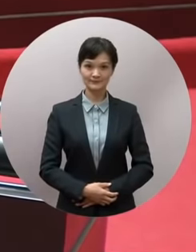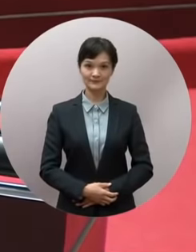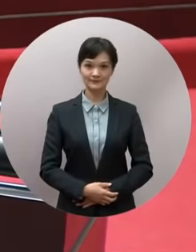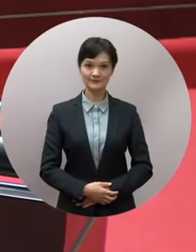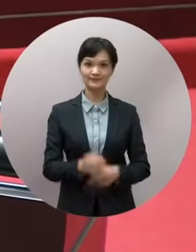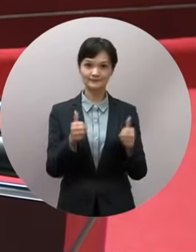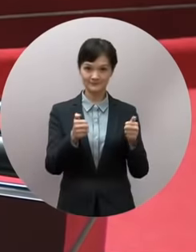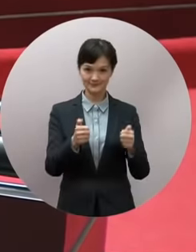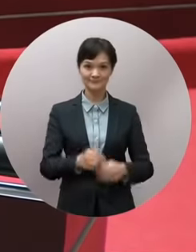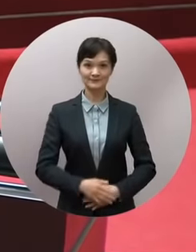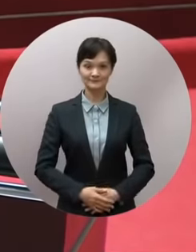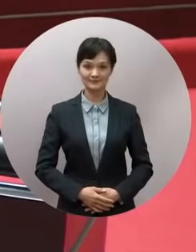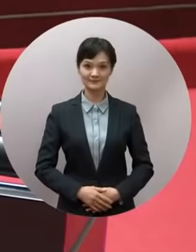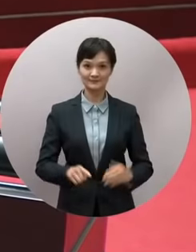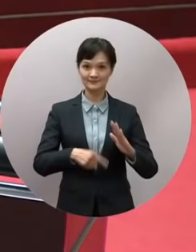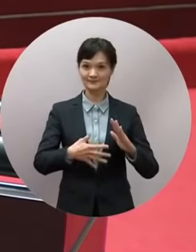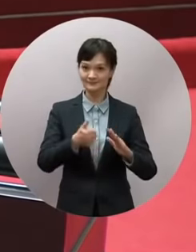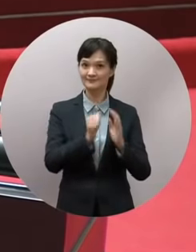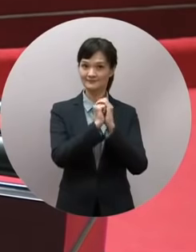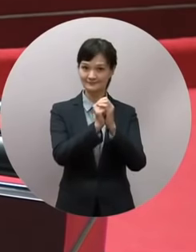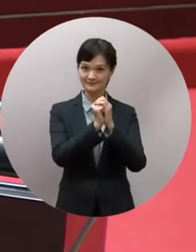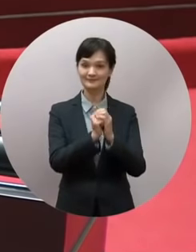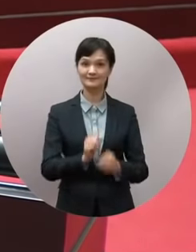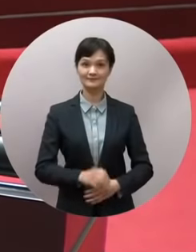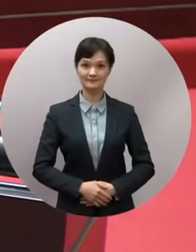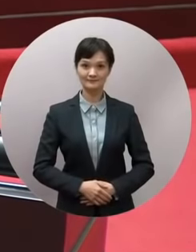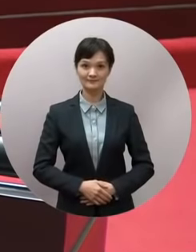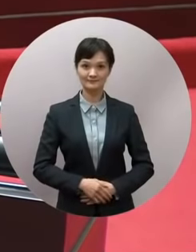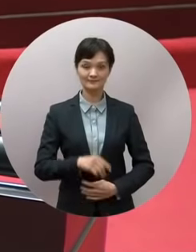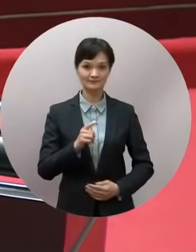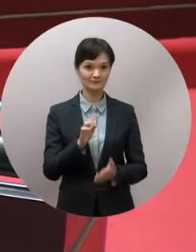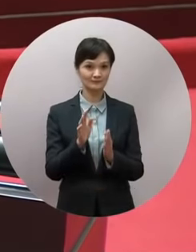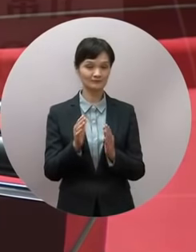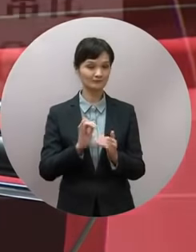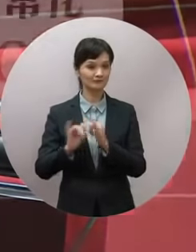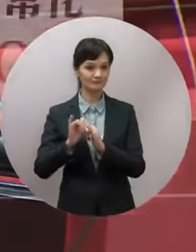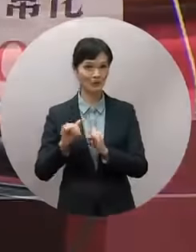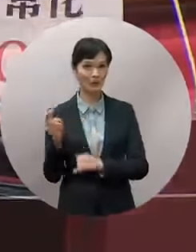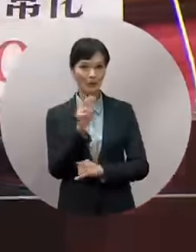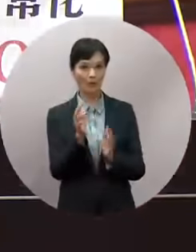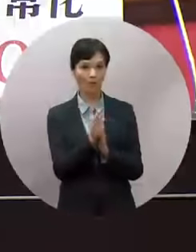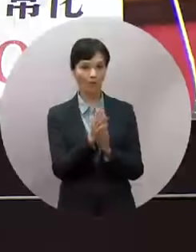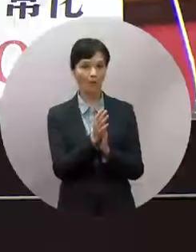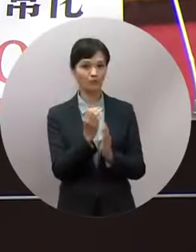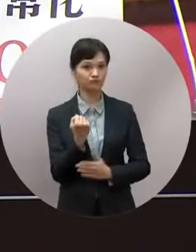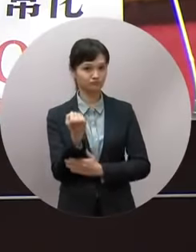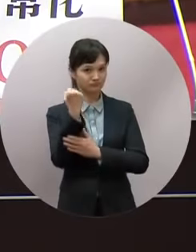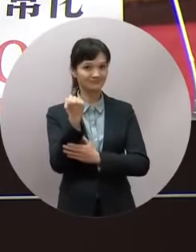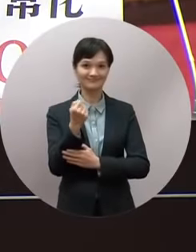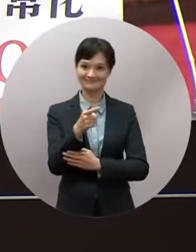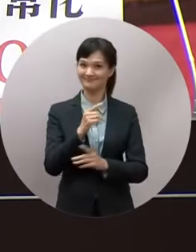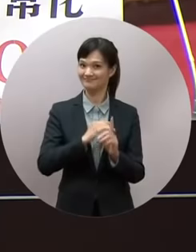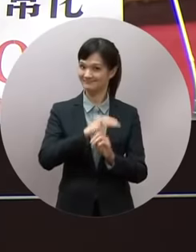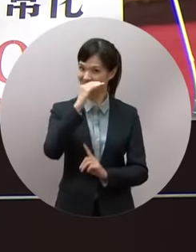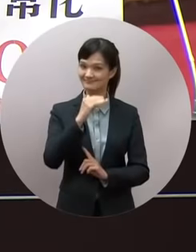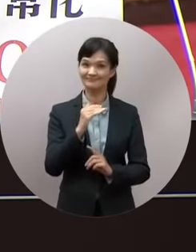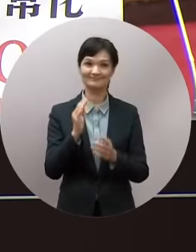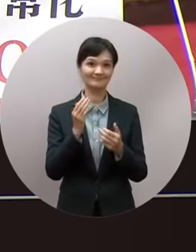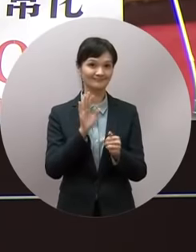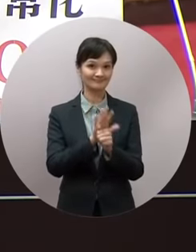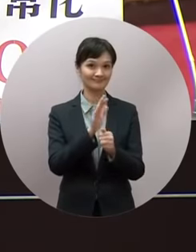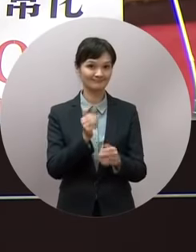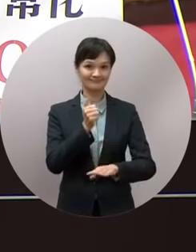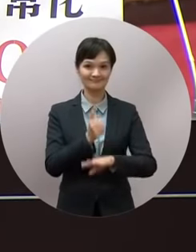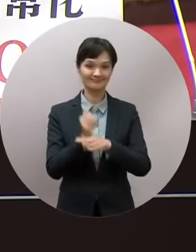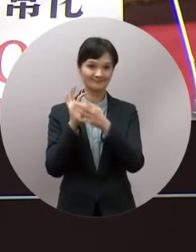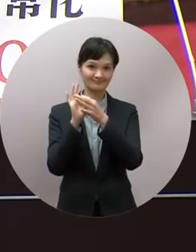谢谢，院长，恭喜您的高人气、高民意的支持，让您继续能够领航我们的内